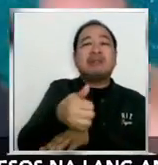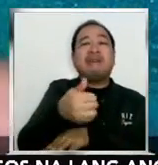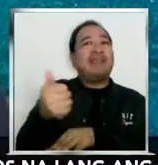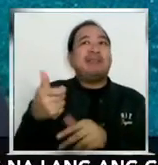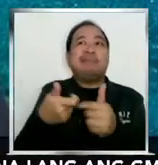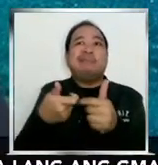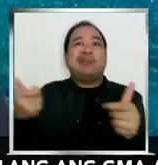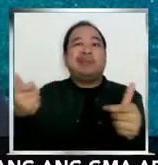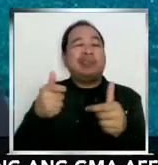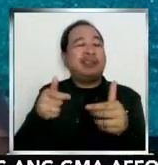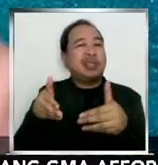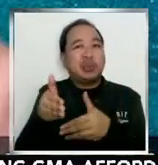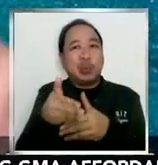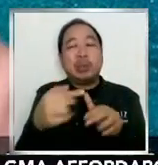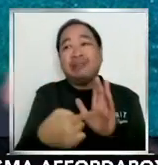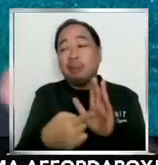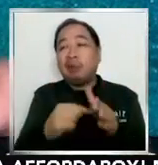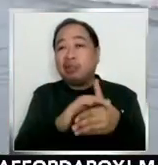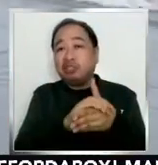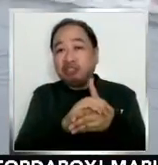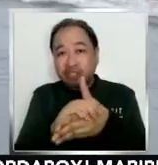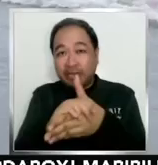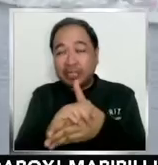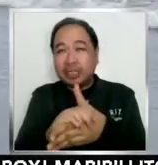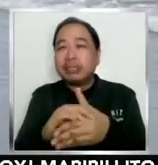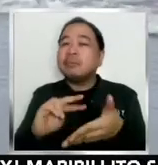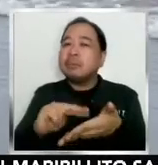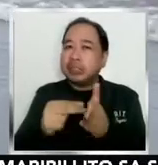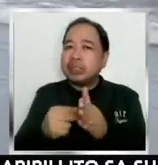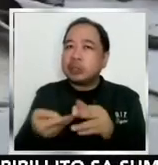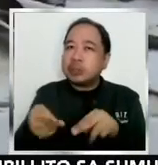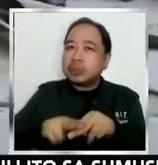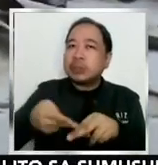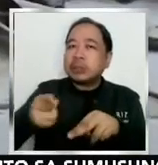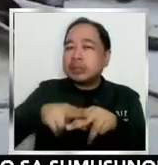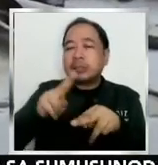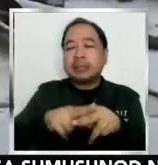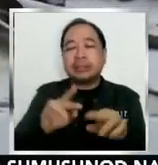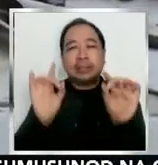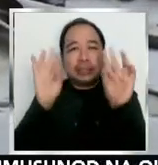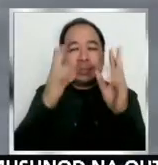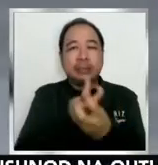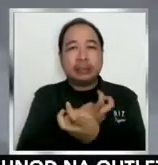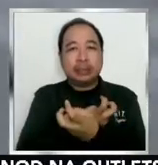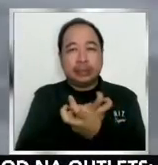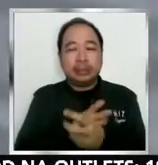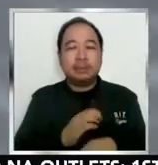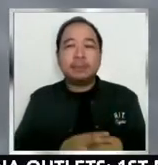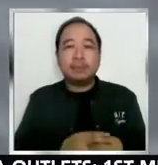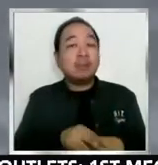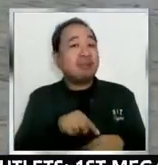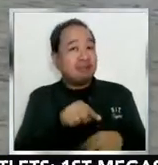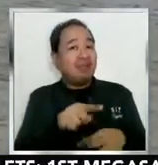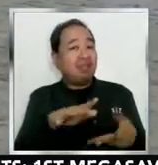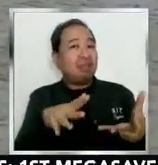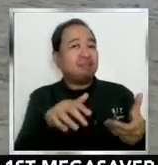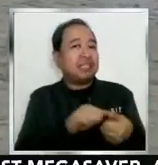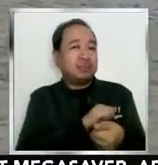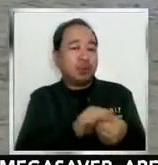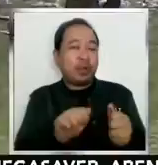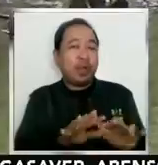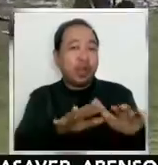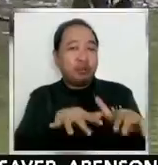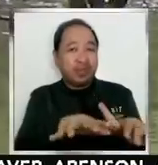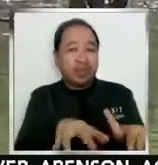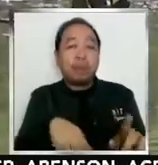yung concentration ng toxins na to. Hindi lang mismo ang karagatan ng napinsala ng oil spill, pero maging ang kabuhayang nakasalalay